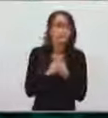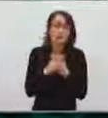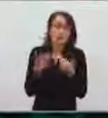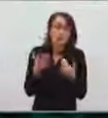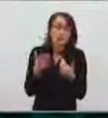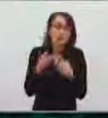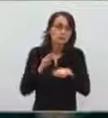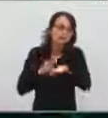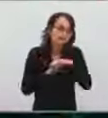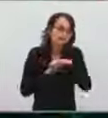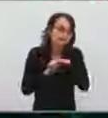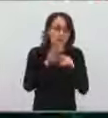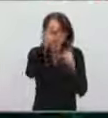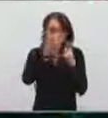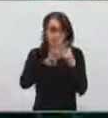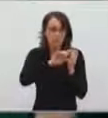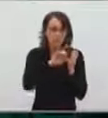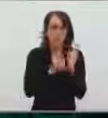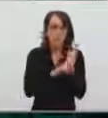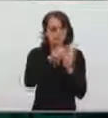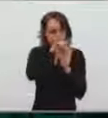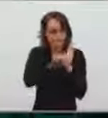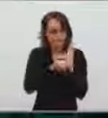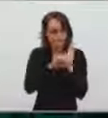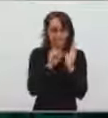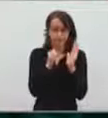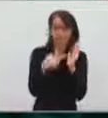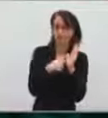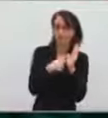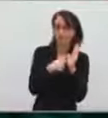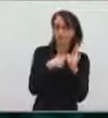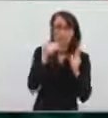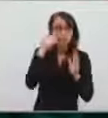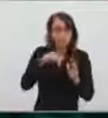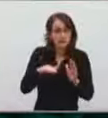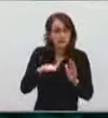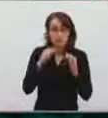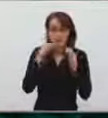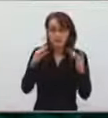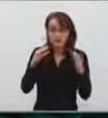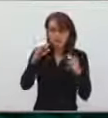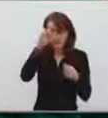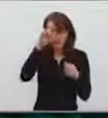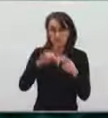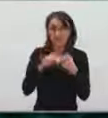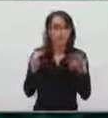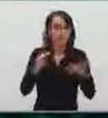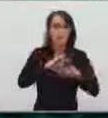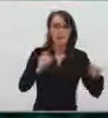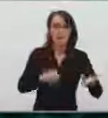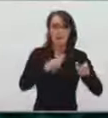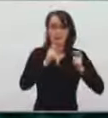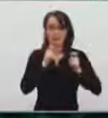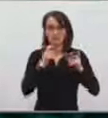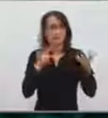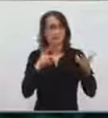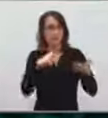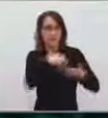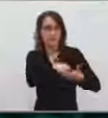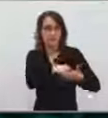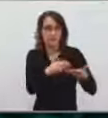simple rappel du droit, à savoir qu'aujourd'hui nous sommes en concours sur la délégation de services publics. À ce concours, nous avons